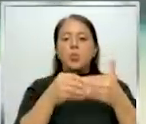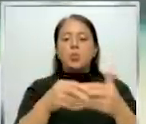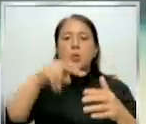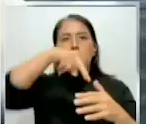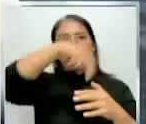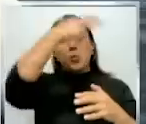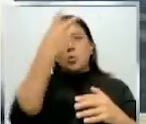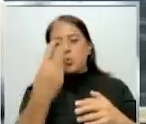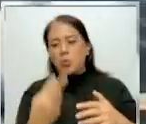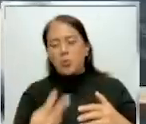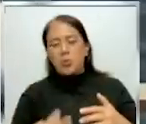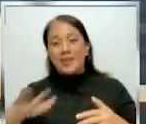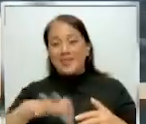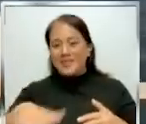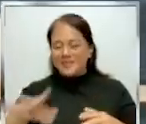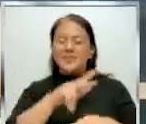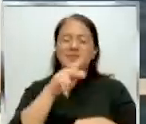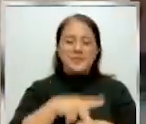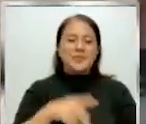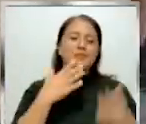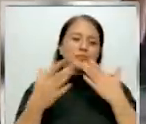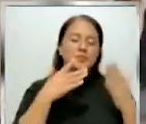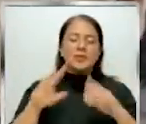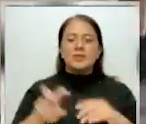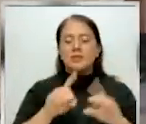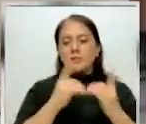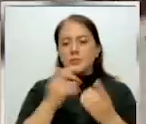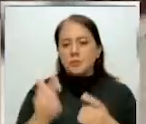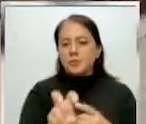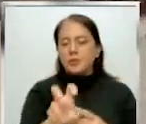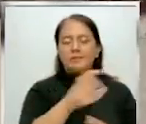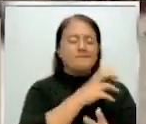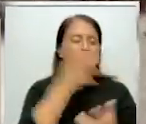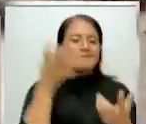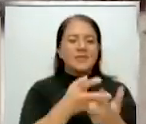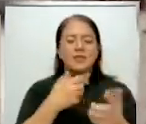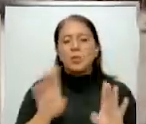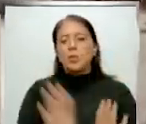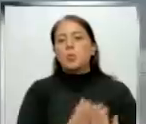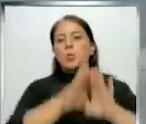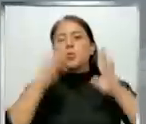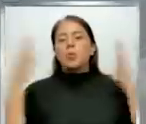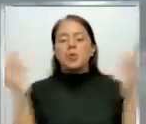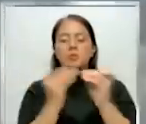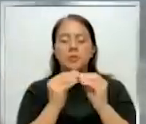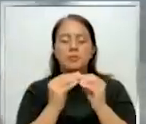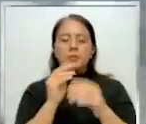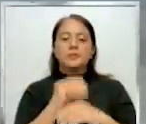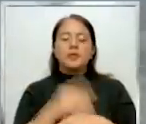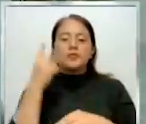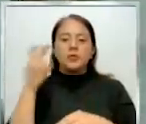ating bansa. Nagpasalamat ang Department of Tourism dahil timing daw ito sa pagbubukas palalo ng bansa sa mga